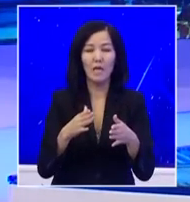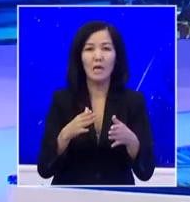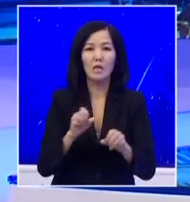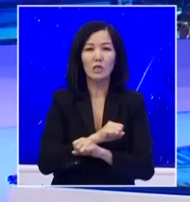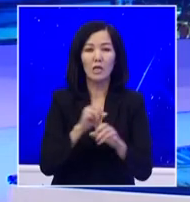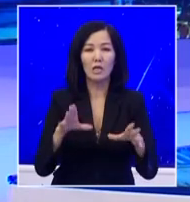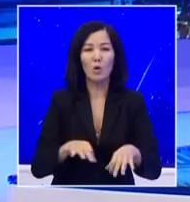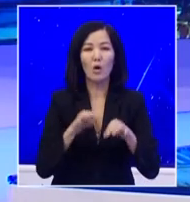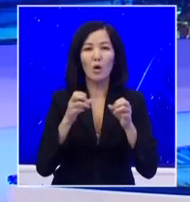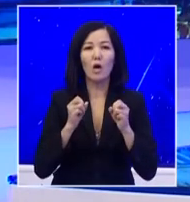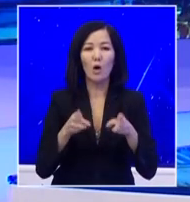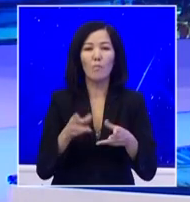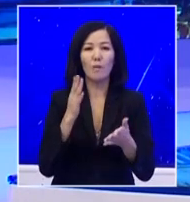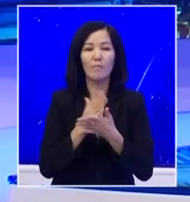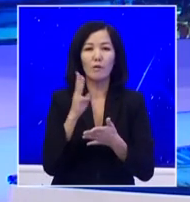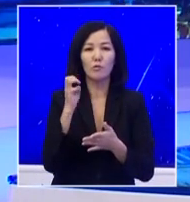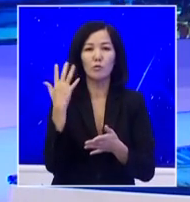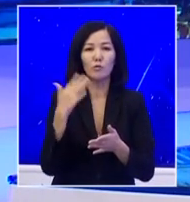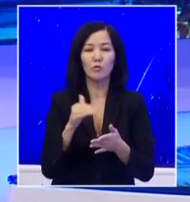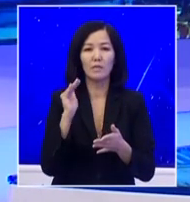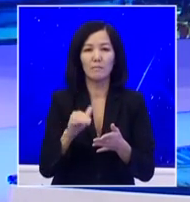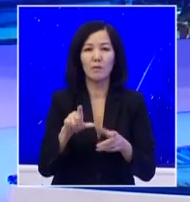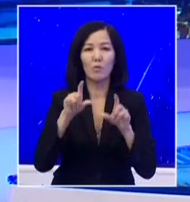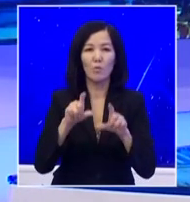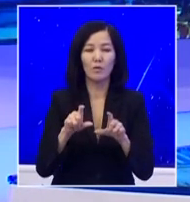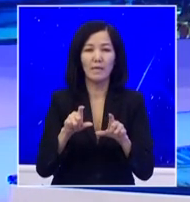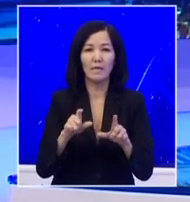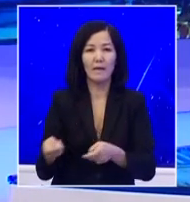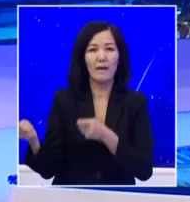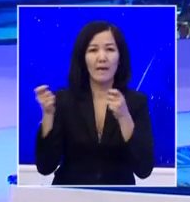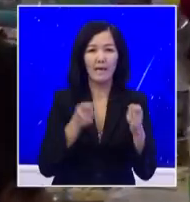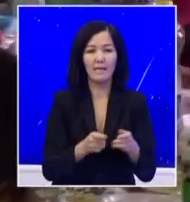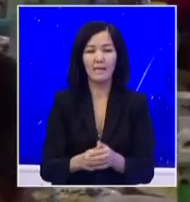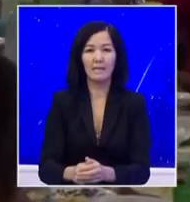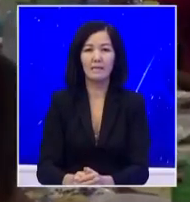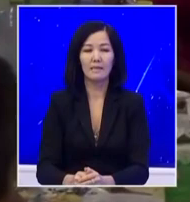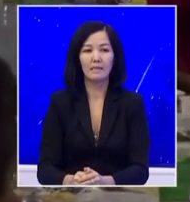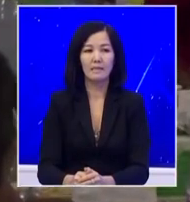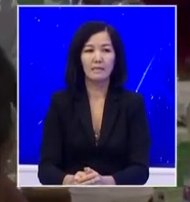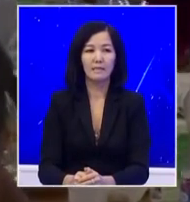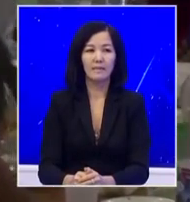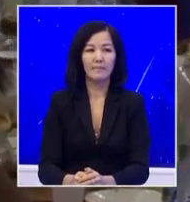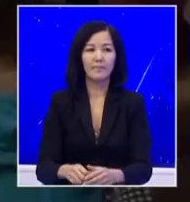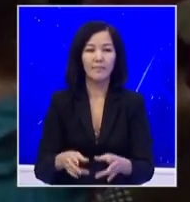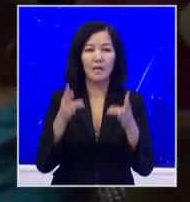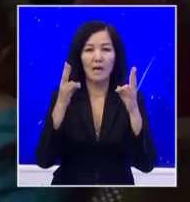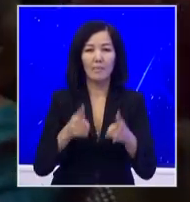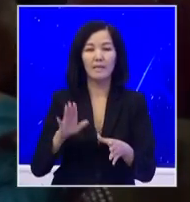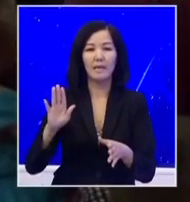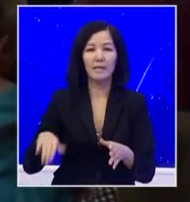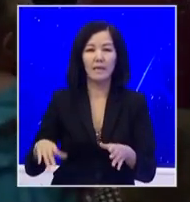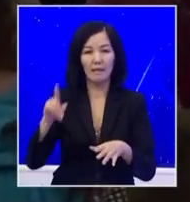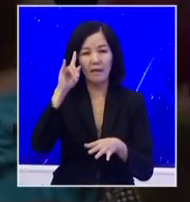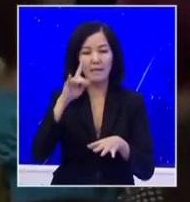өңірден жарылу қаупі бар 330 000 оқ дәрі өткізілген. Апаттан кейін арыстықтар қазақ елінің